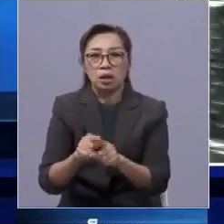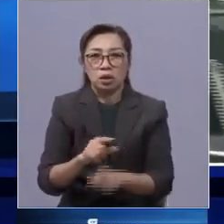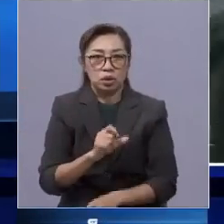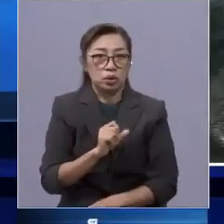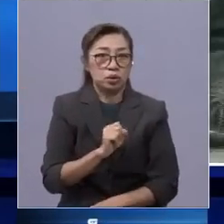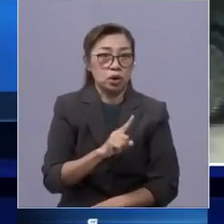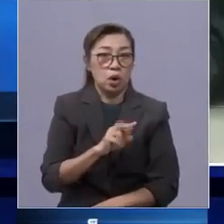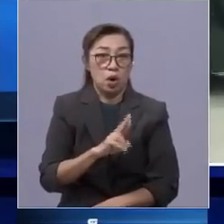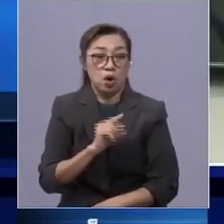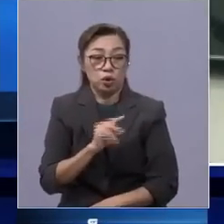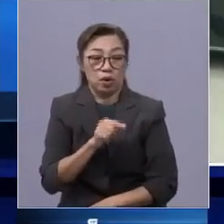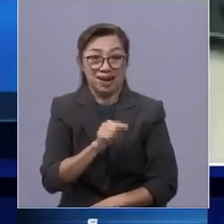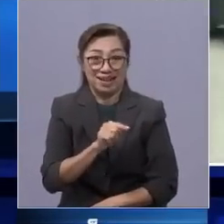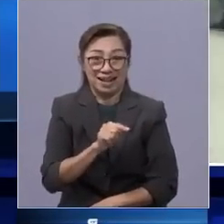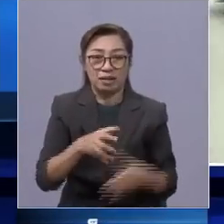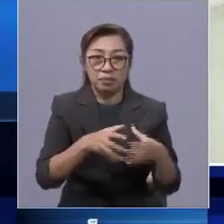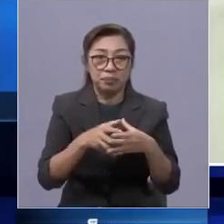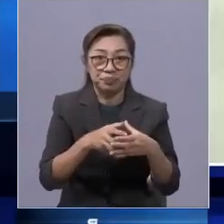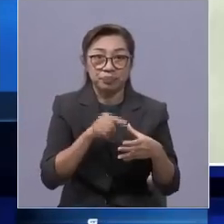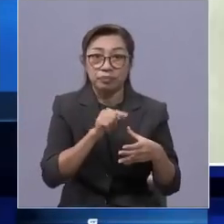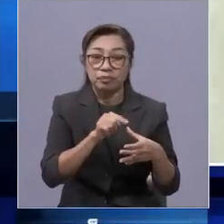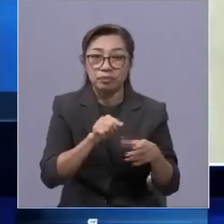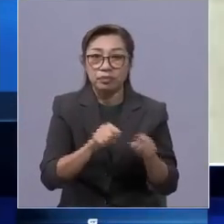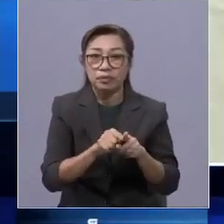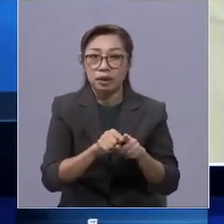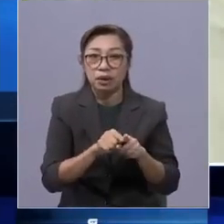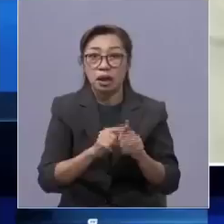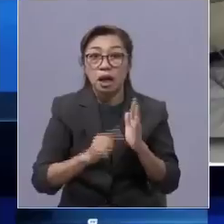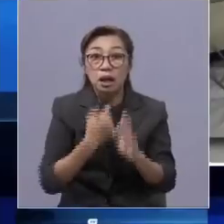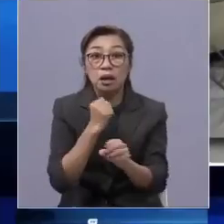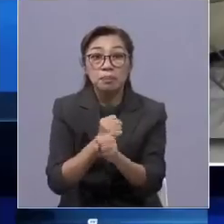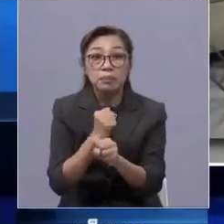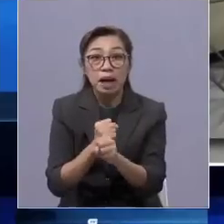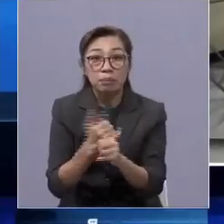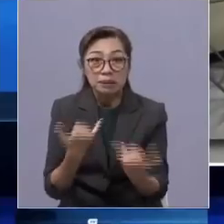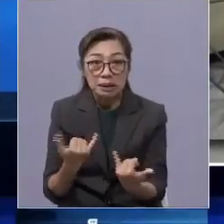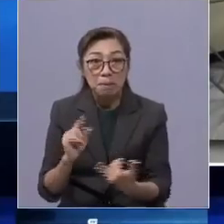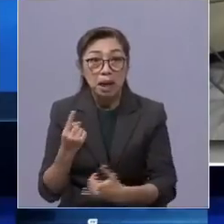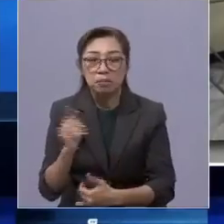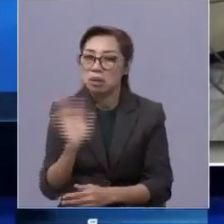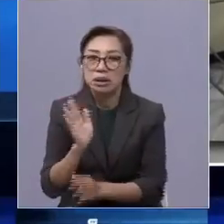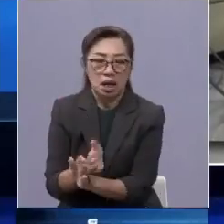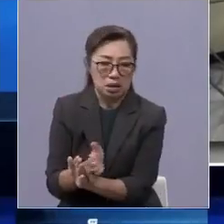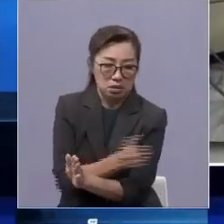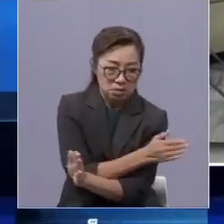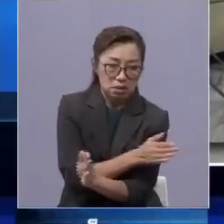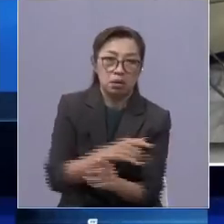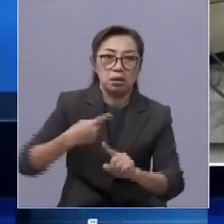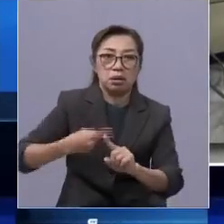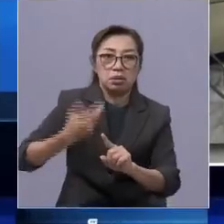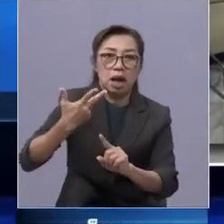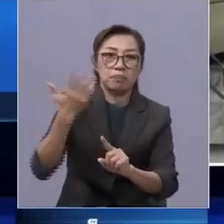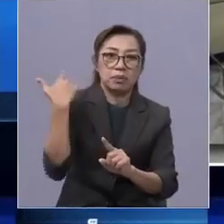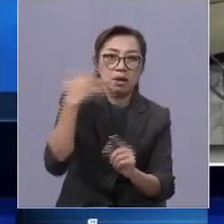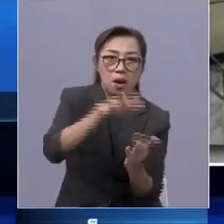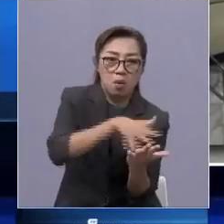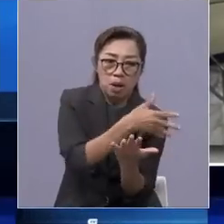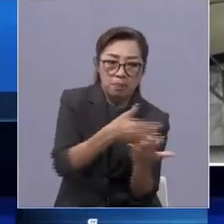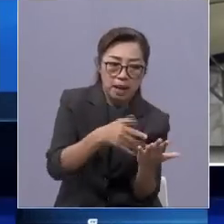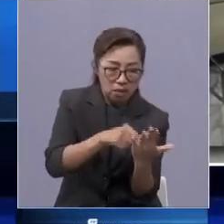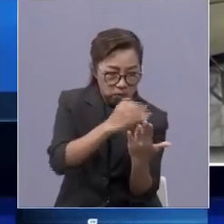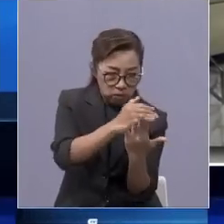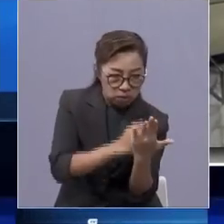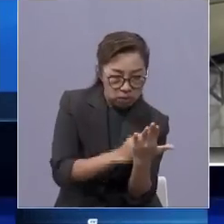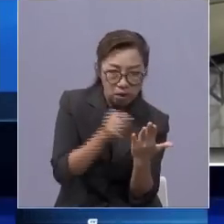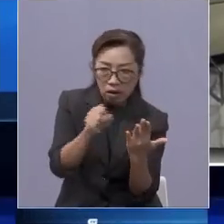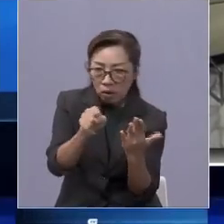ข้าไปดูแลคุณสุทินคลังแสงเนี่ยไม่ใช่แค่เพิ่งเริ่มต้นนะครับเขาวางแผนกันมาตั้งแต่3เดือนที่แล้วในการวางแผนรักษา